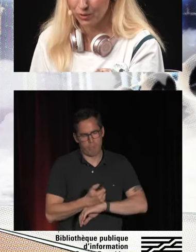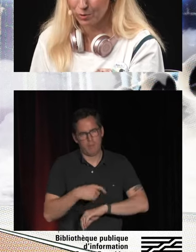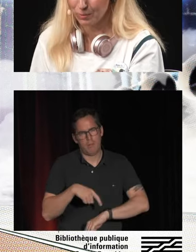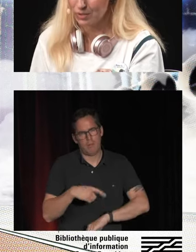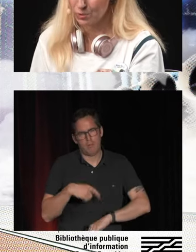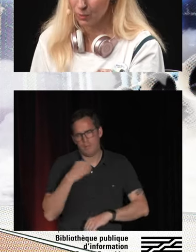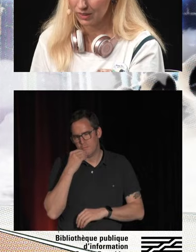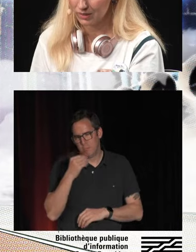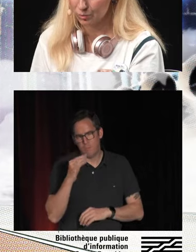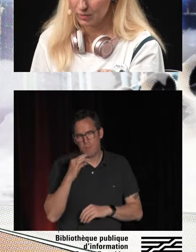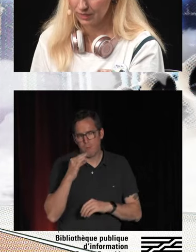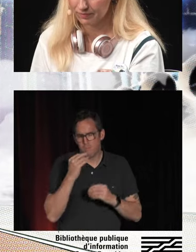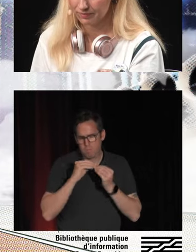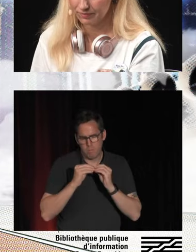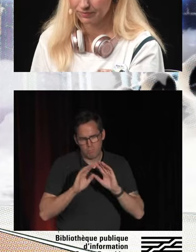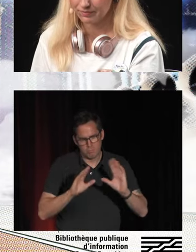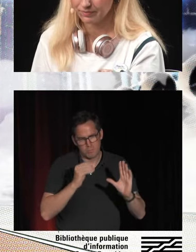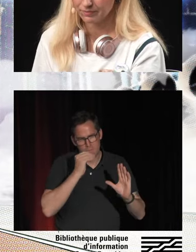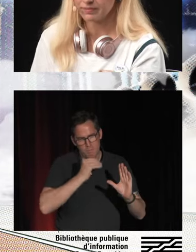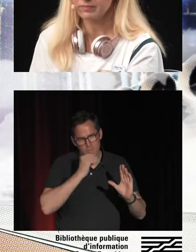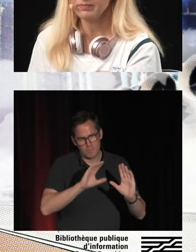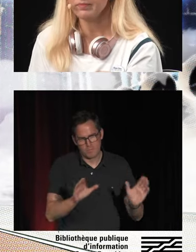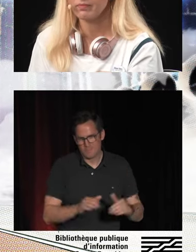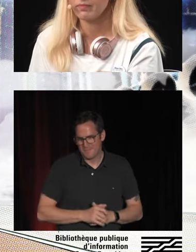Le timer n'a aucune prise sur moi, tout va bien.